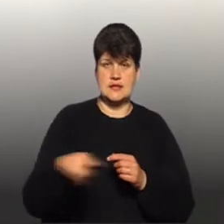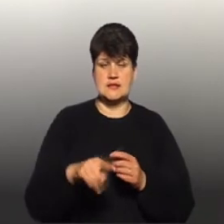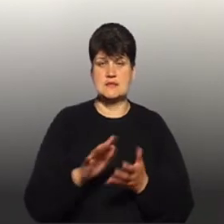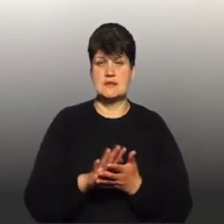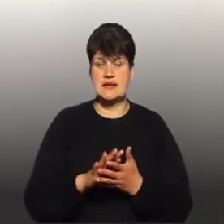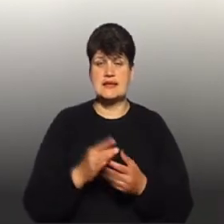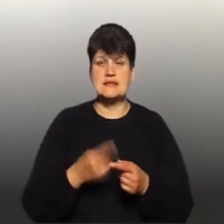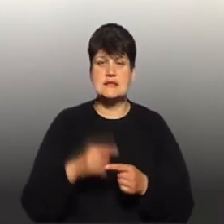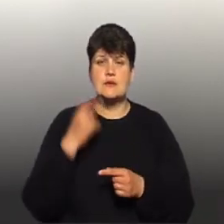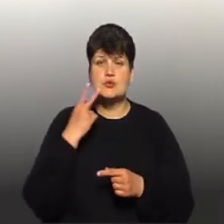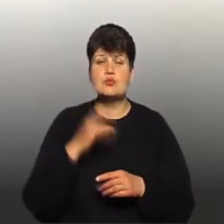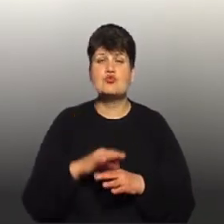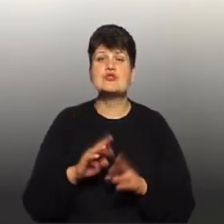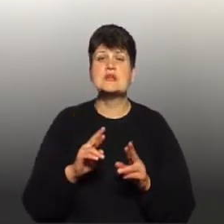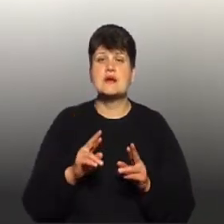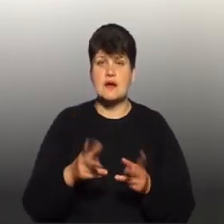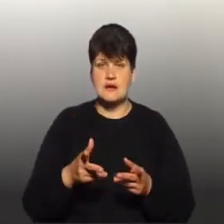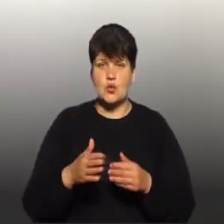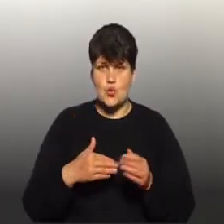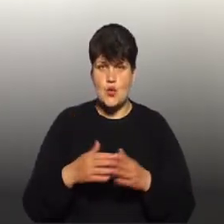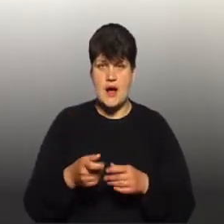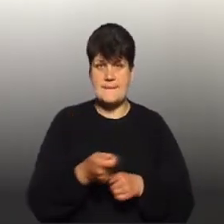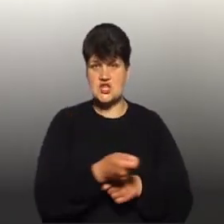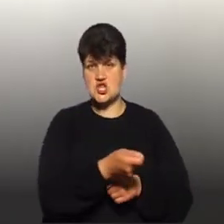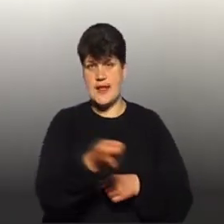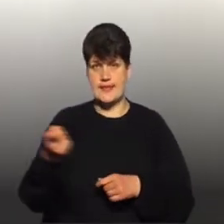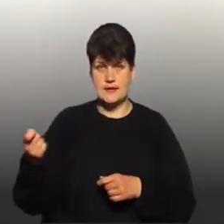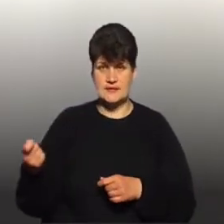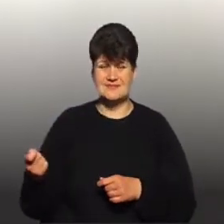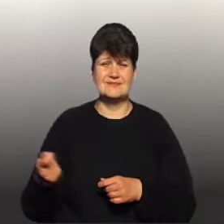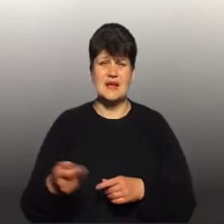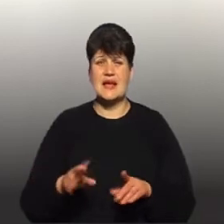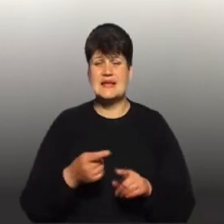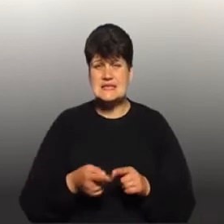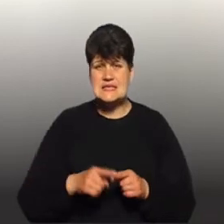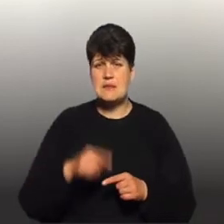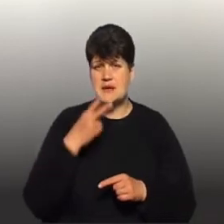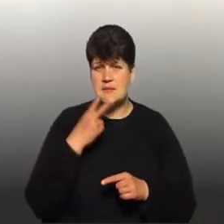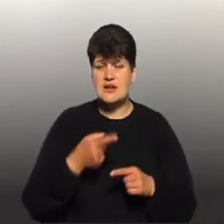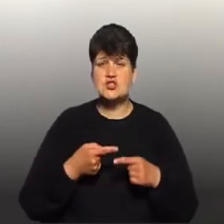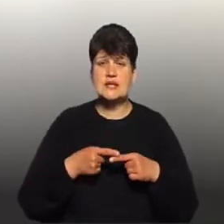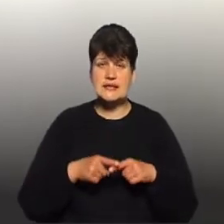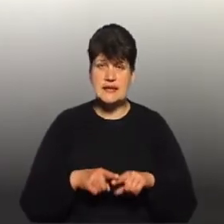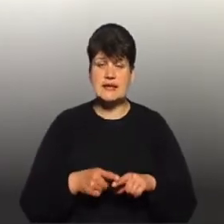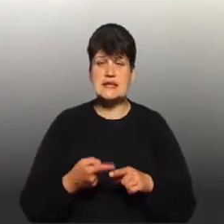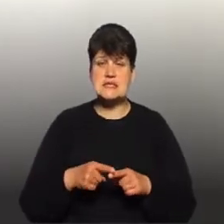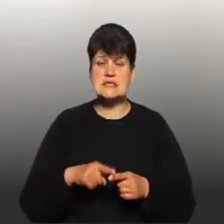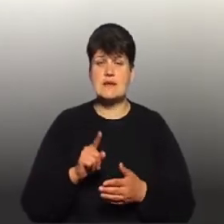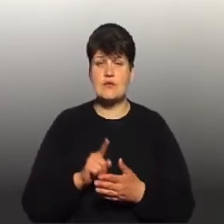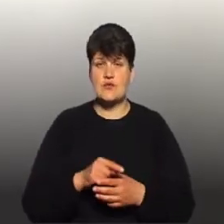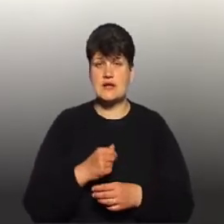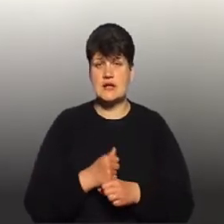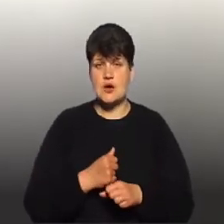відбувається якось вручну зі шлангів, так? Ну, напевно, що передбачено все ж таки техніка, яка повинна це робити. Угу. І саме ту